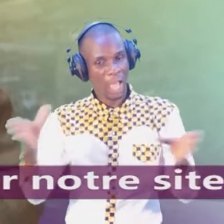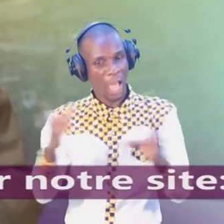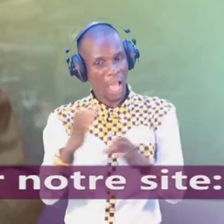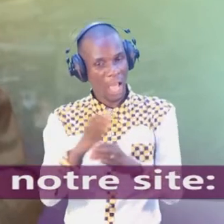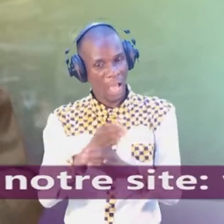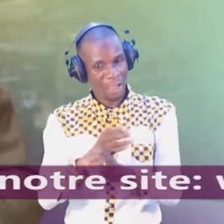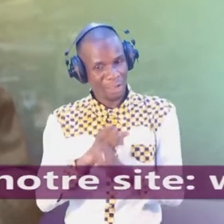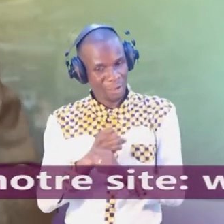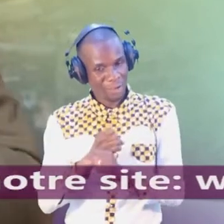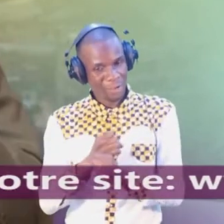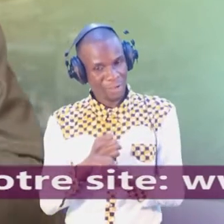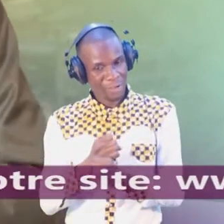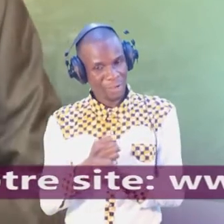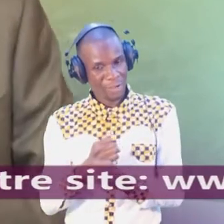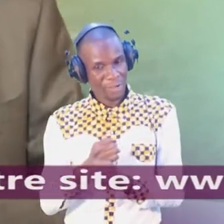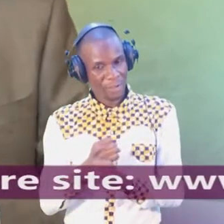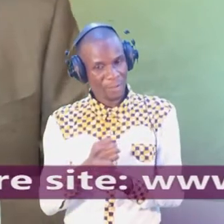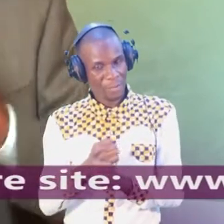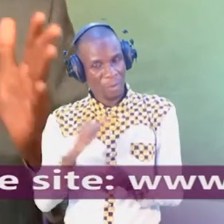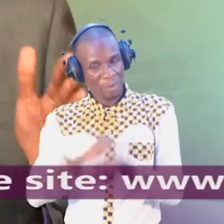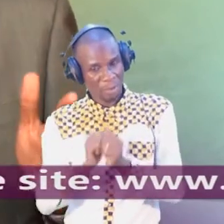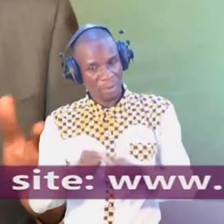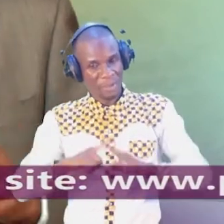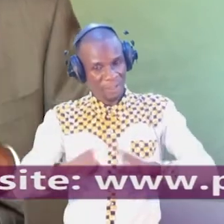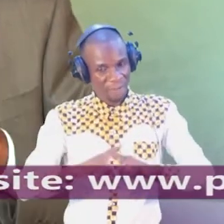ndeko na ye ye azali momomi makambo oyo nyonso